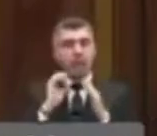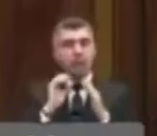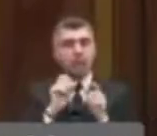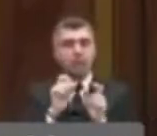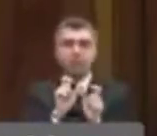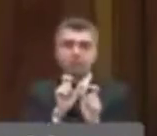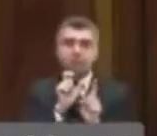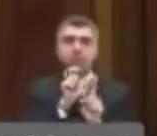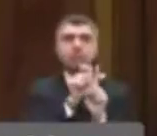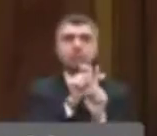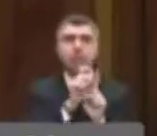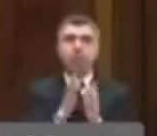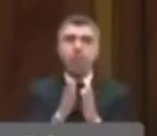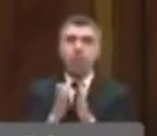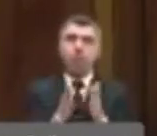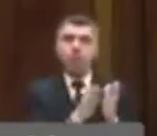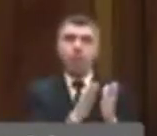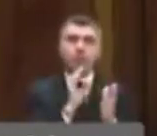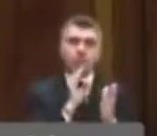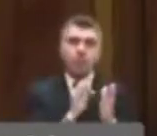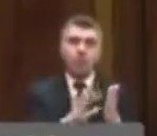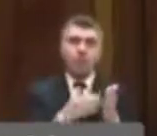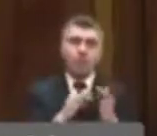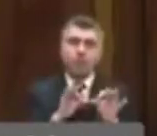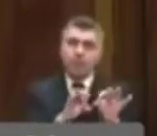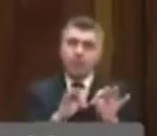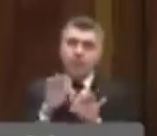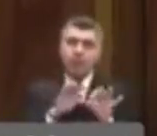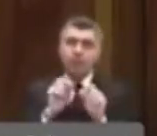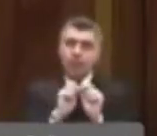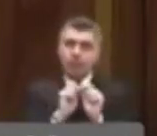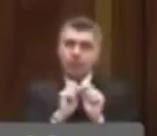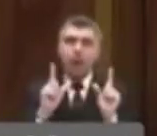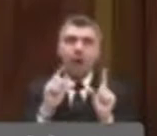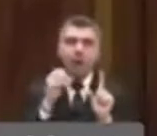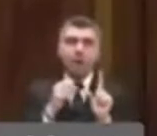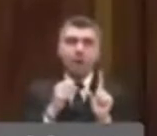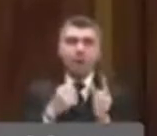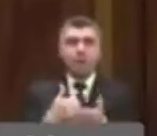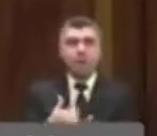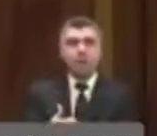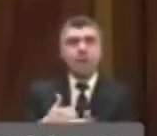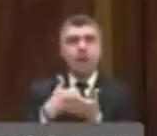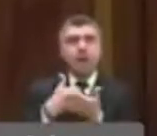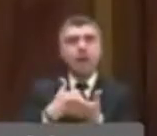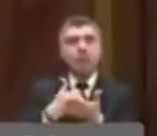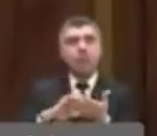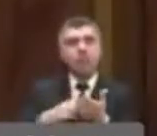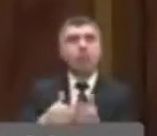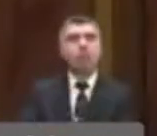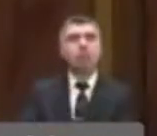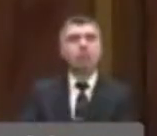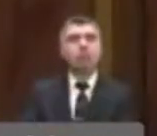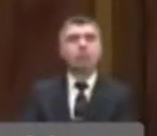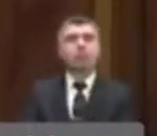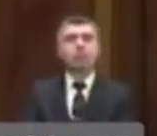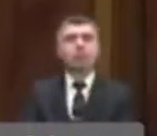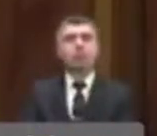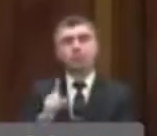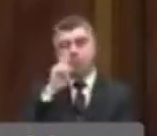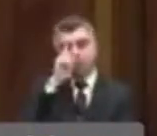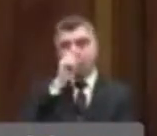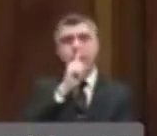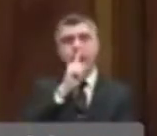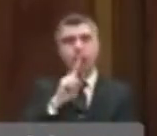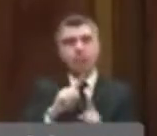تكون عنده واحد المعالم ديال واحد الاستراتيجية واضحة اللي غادي تدعموا الحكومة باش نعملوا من هذا إن شاء الله 5 سنين